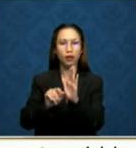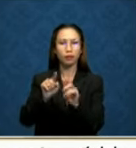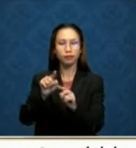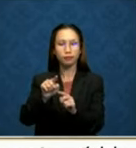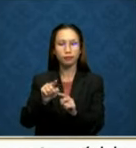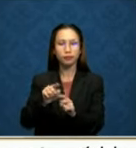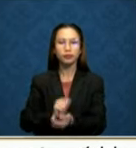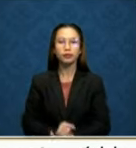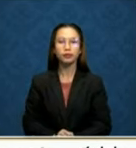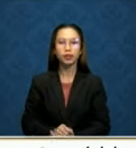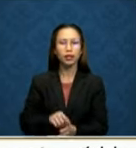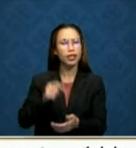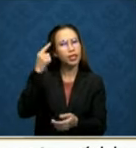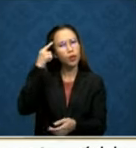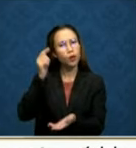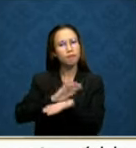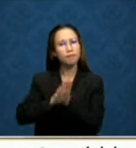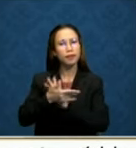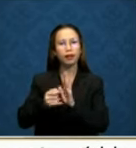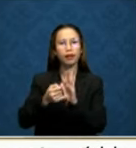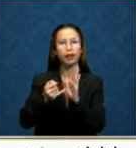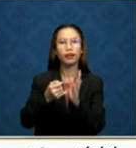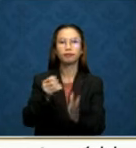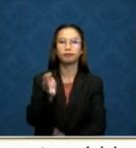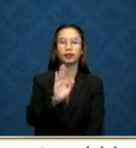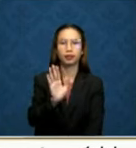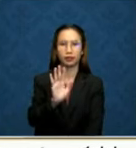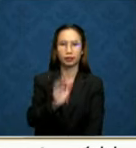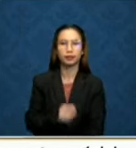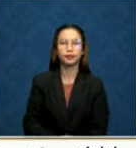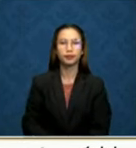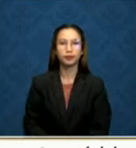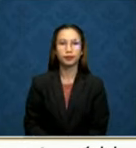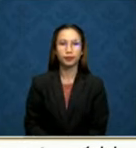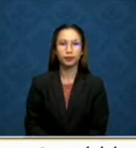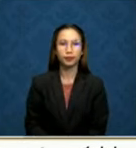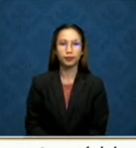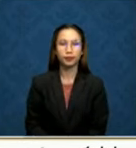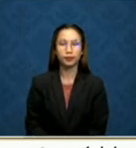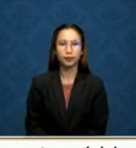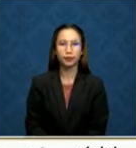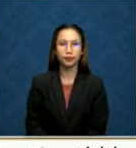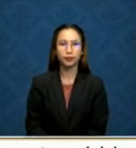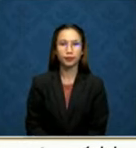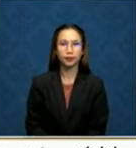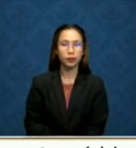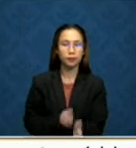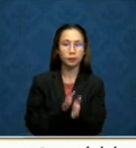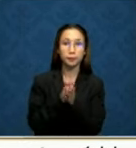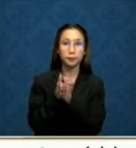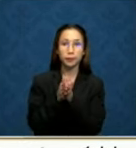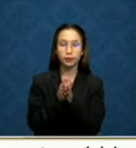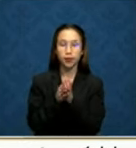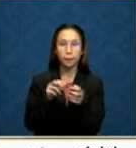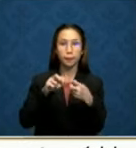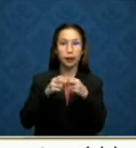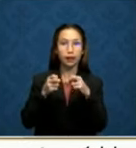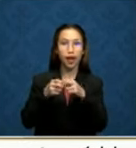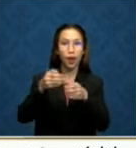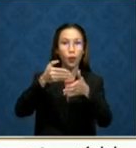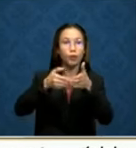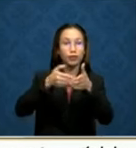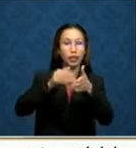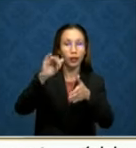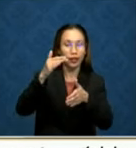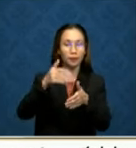็ยังไม่ได้ง่ายอย่ที่เราตั้งใจ นะคะส่วน ความทะทาย ส่วนปัญหาบัรษ